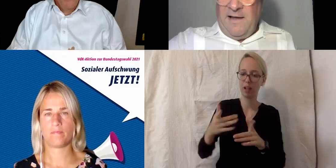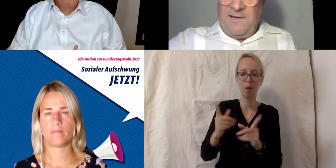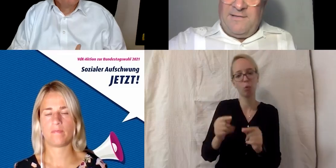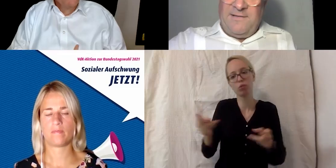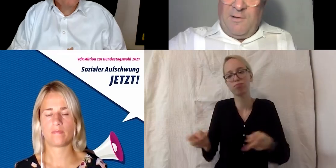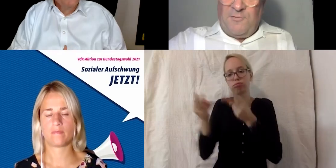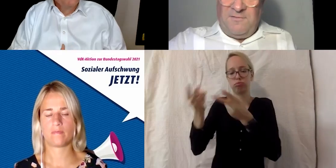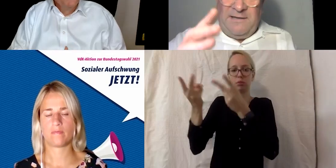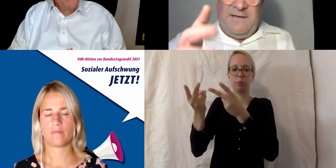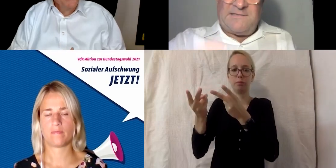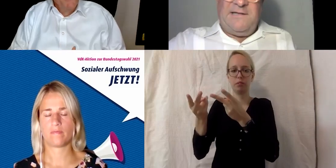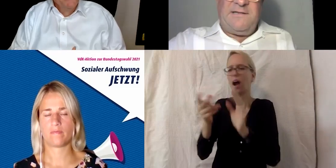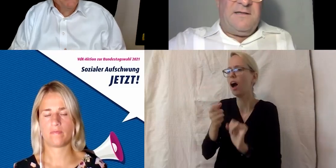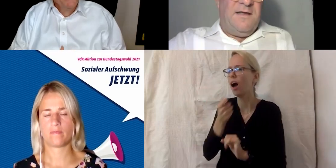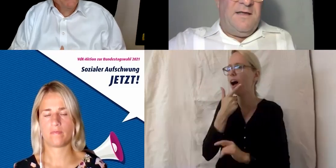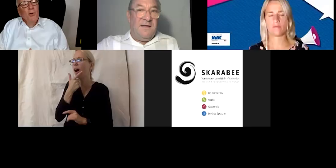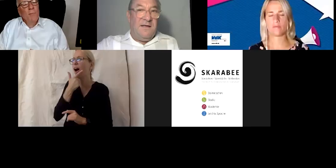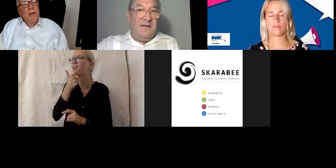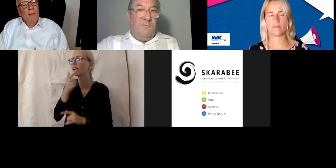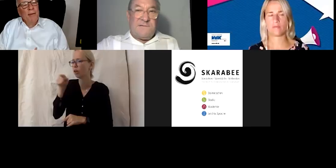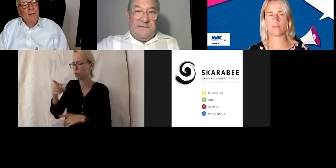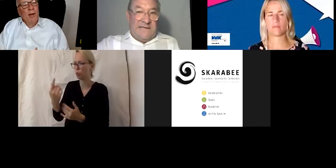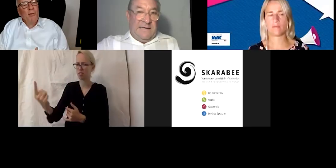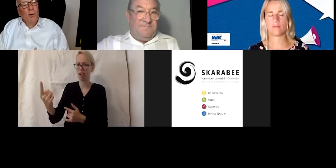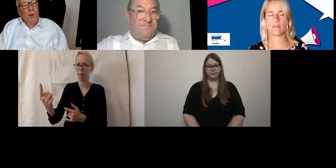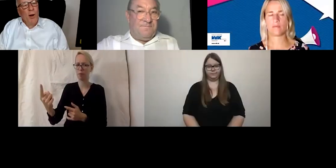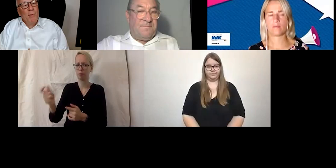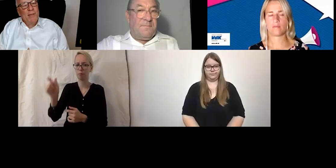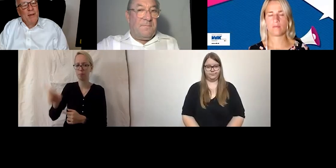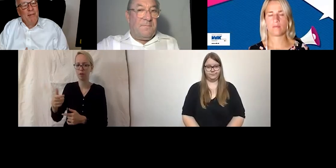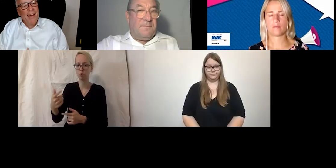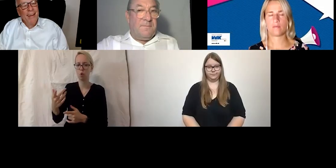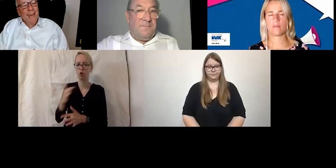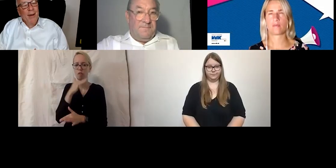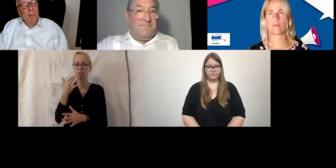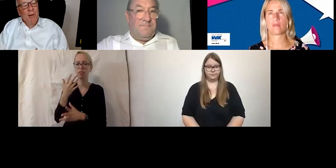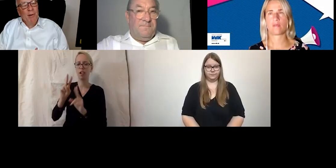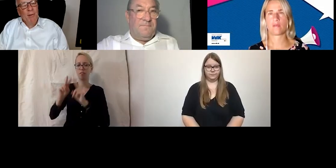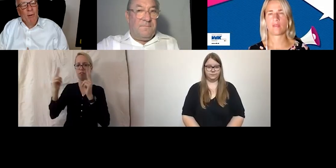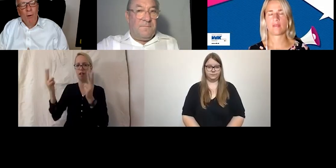es gibt ja dieses Herzen. Andreas, du bist ja jemand, du bist ja jemand, der wirklich viel rumgekommen ist in der Welt.